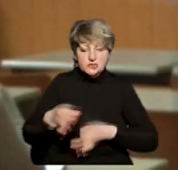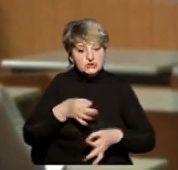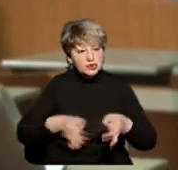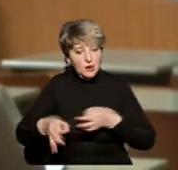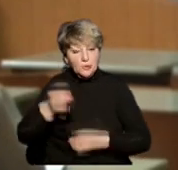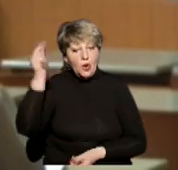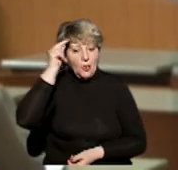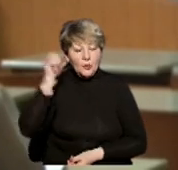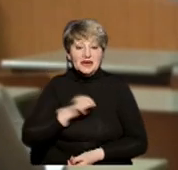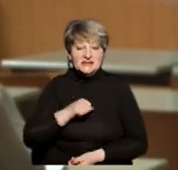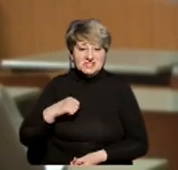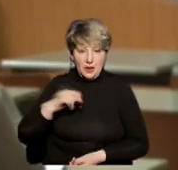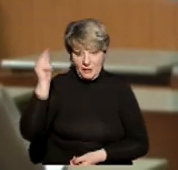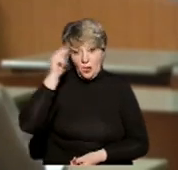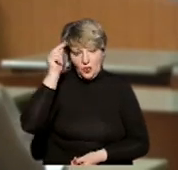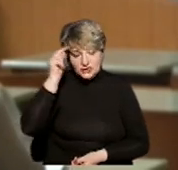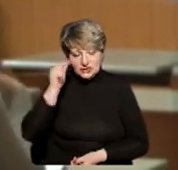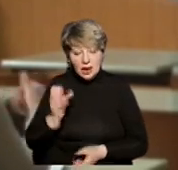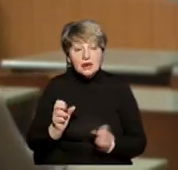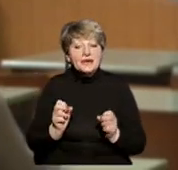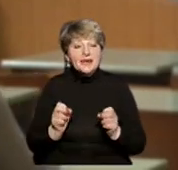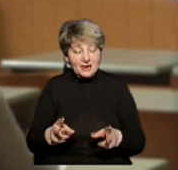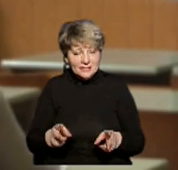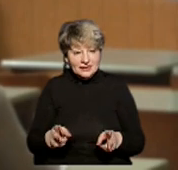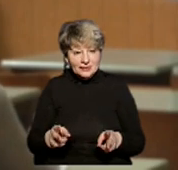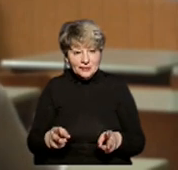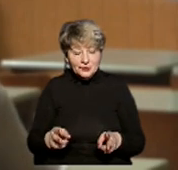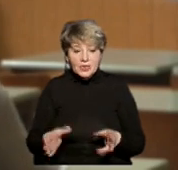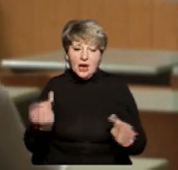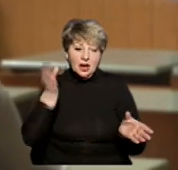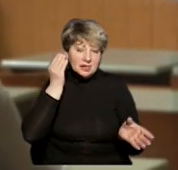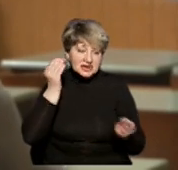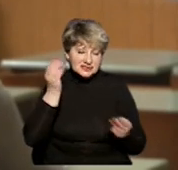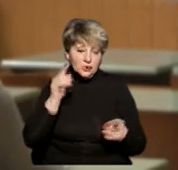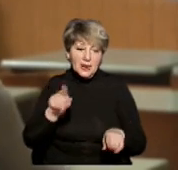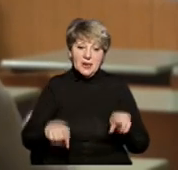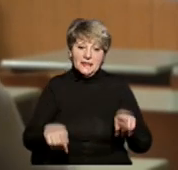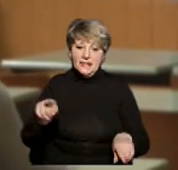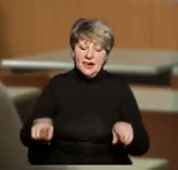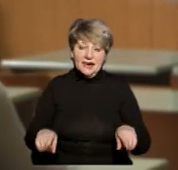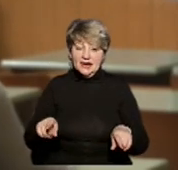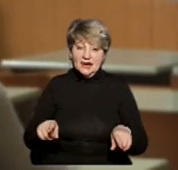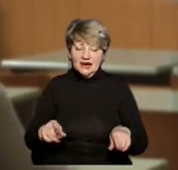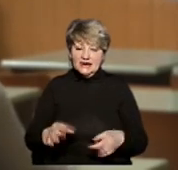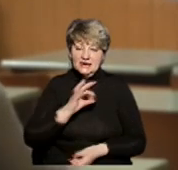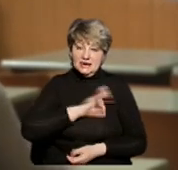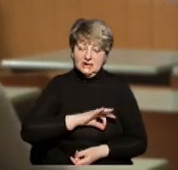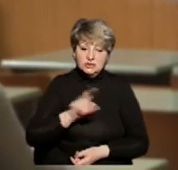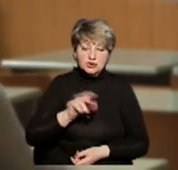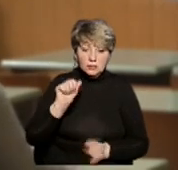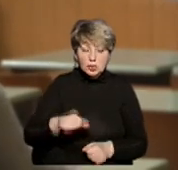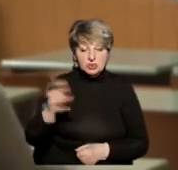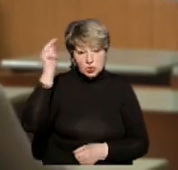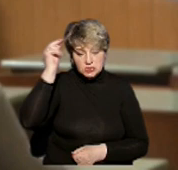того, вчимося самі вчитися. Яким чином? Тобто освоїли деякі такі застосунки, де можна вчити